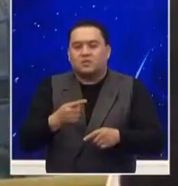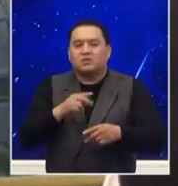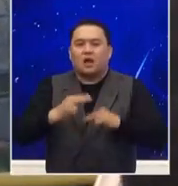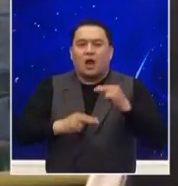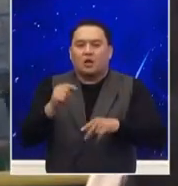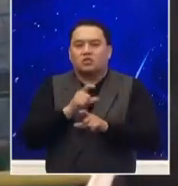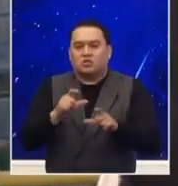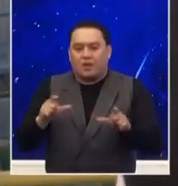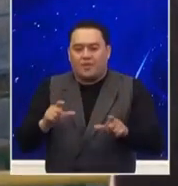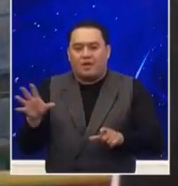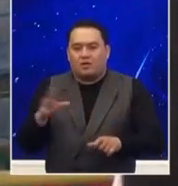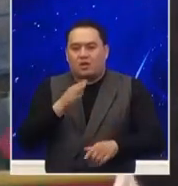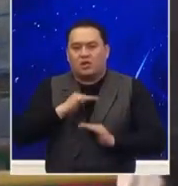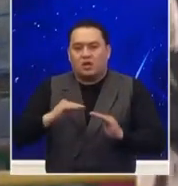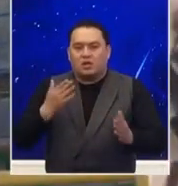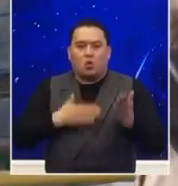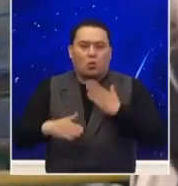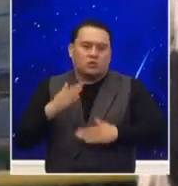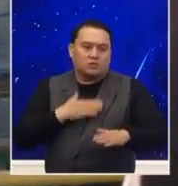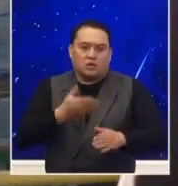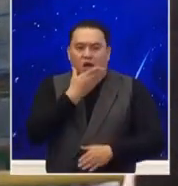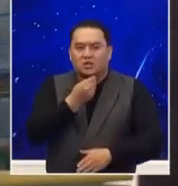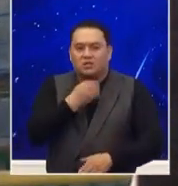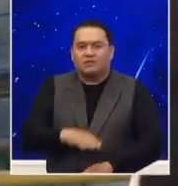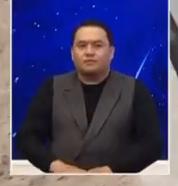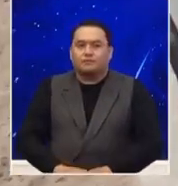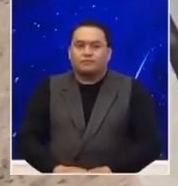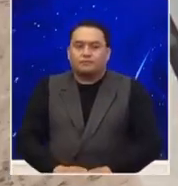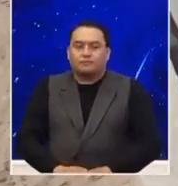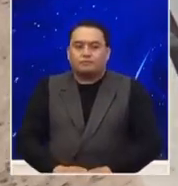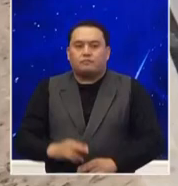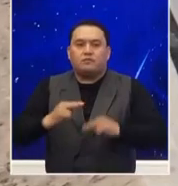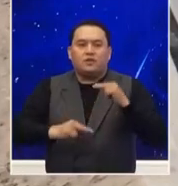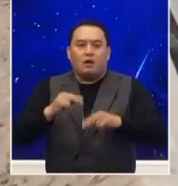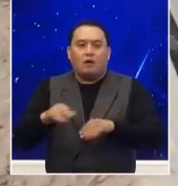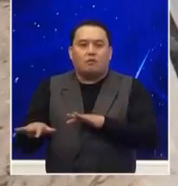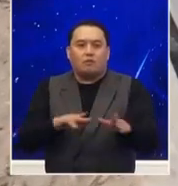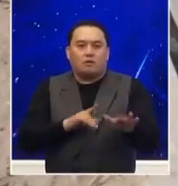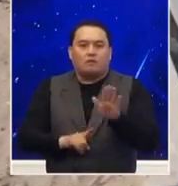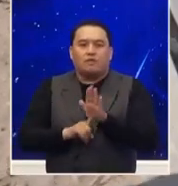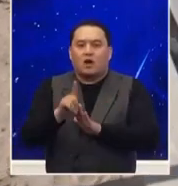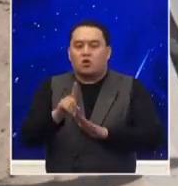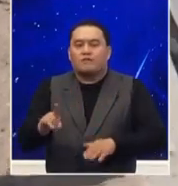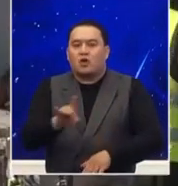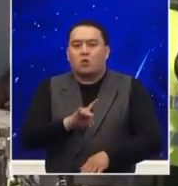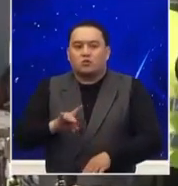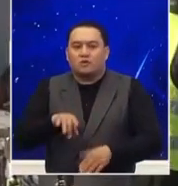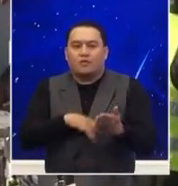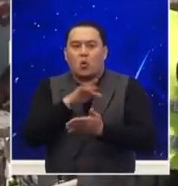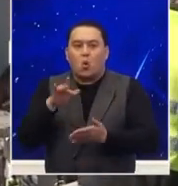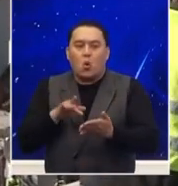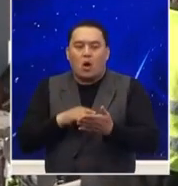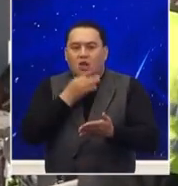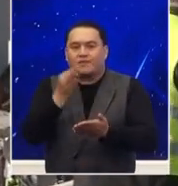строителям. Теперь наши дети могут играть в безопасных, красивых дворах. Бурная строительная деятельность ведется и в восточном микрорайоне города.